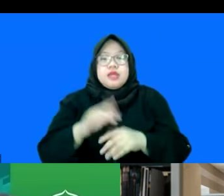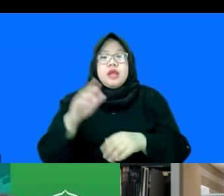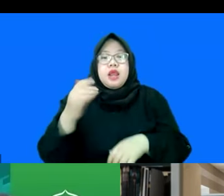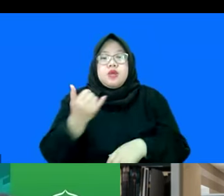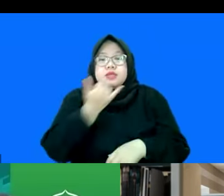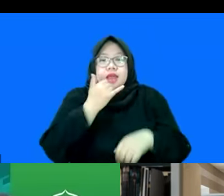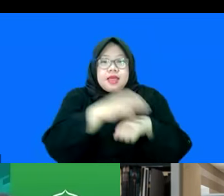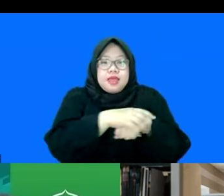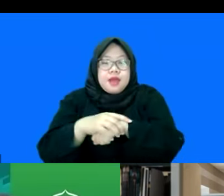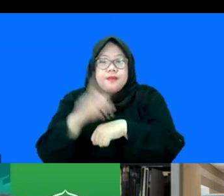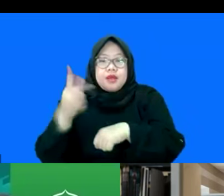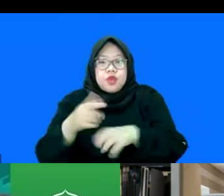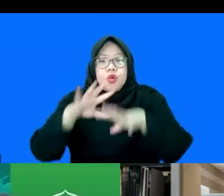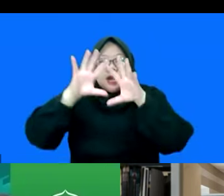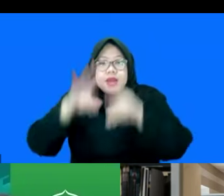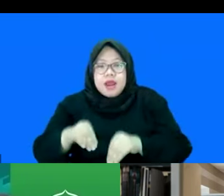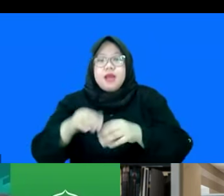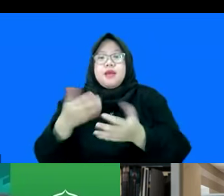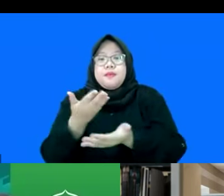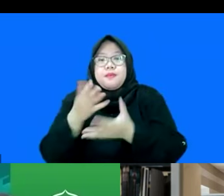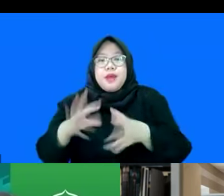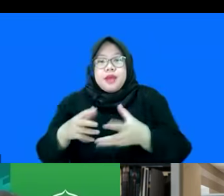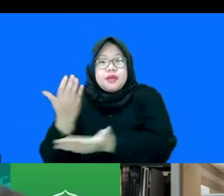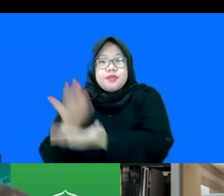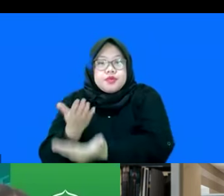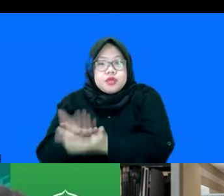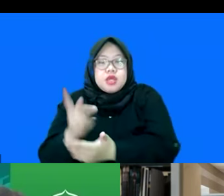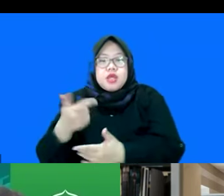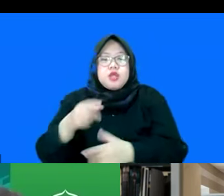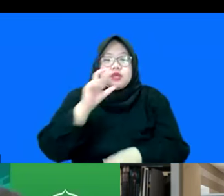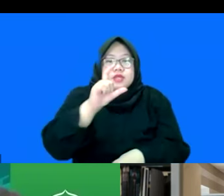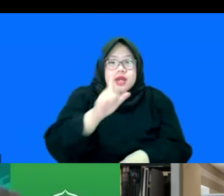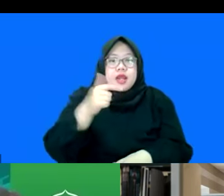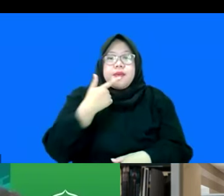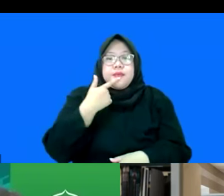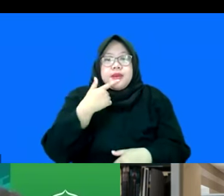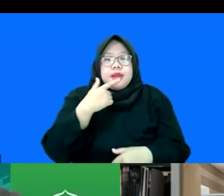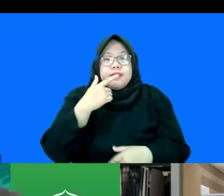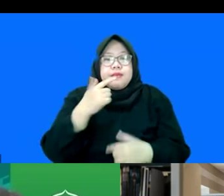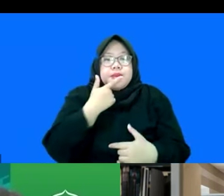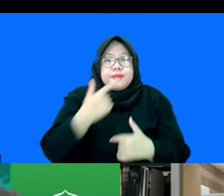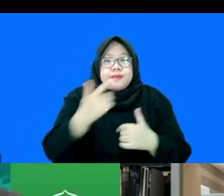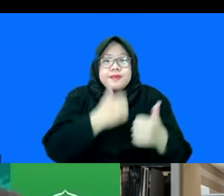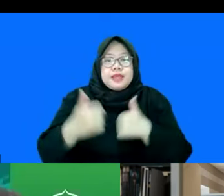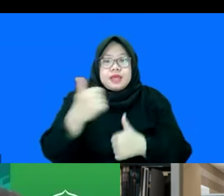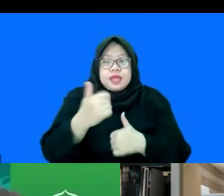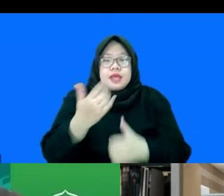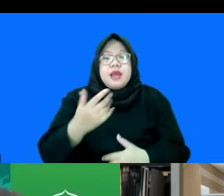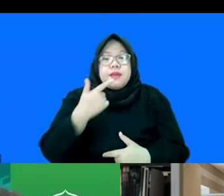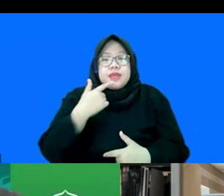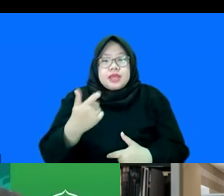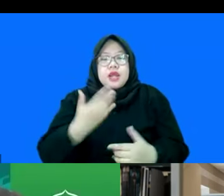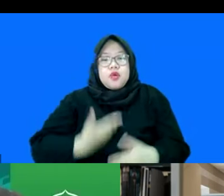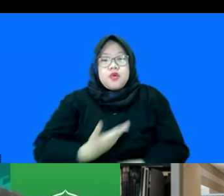dengan mekanisme yang lebih memperhatikan kepentingan korban, apakah perlu adanya victim assessment report,